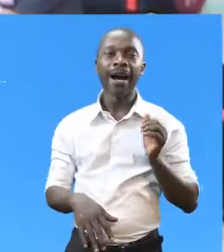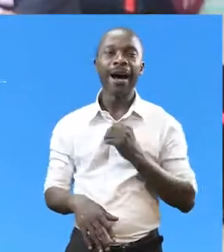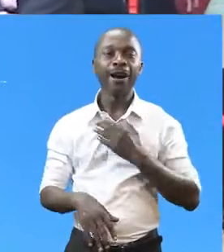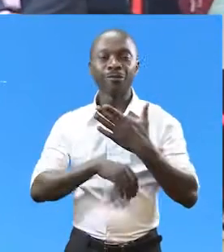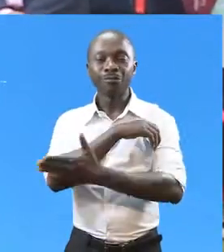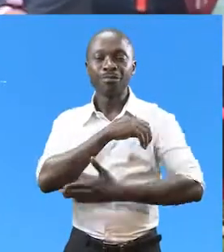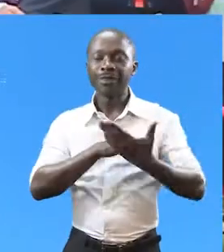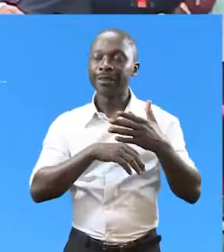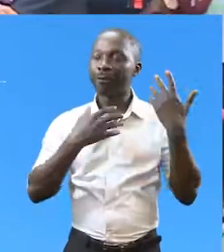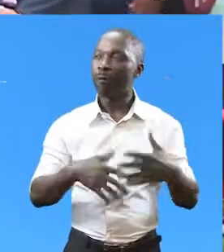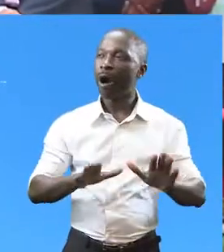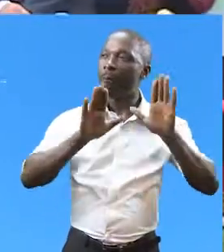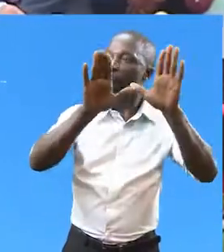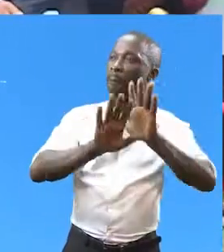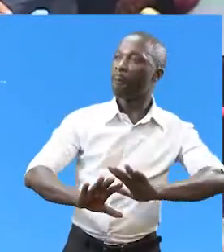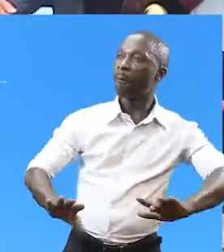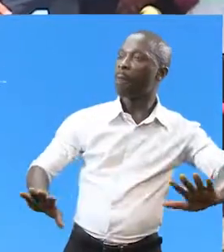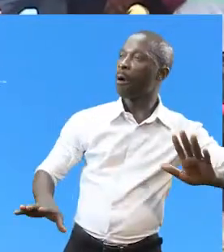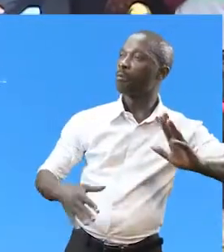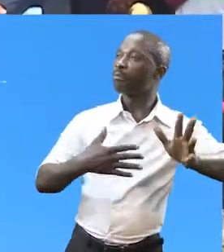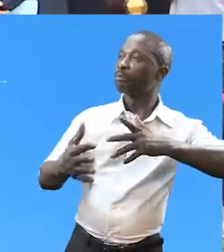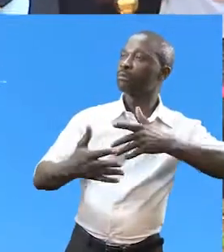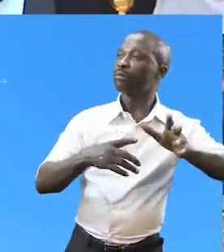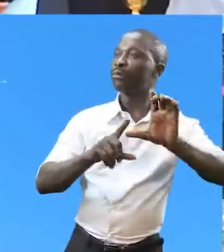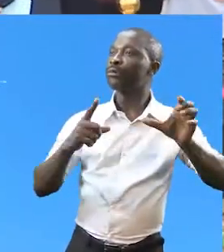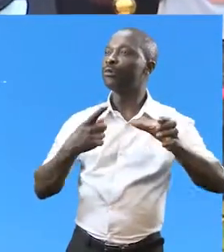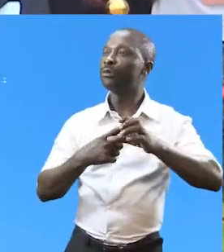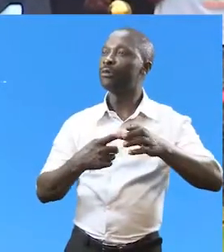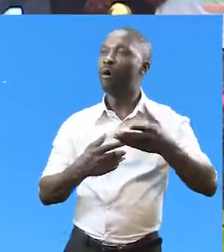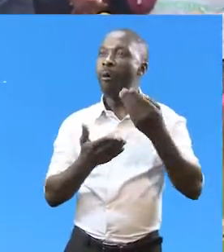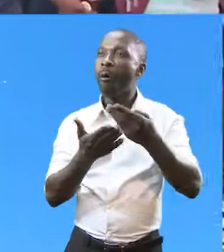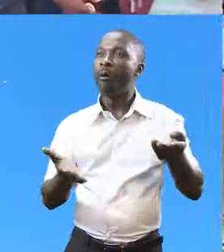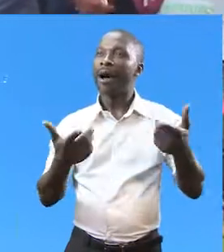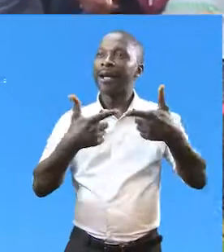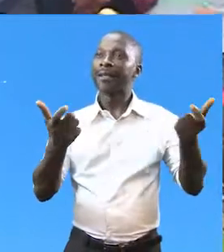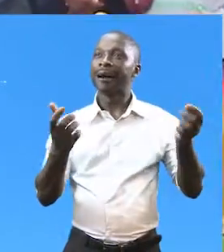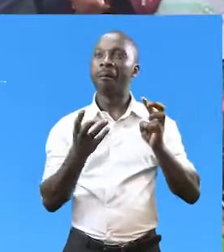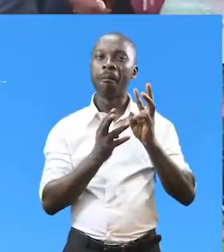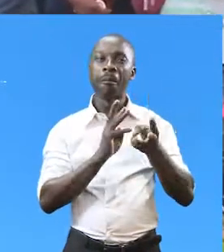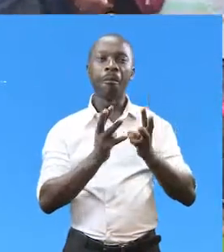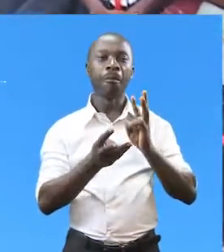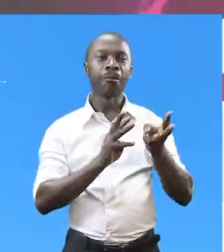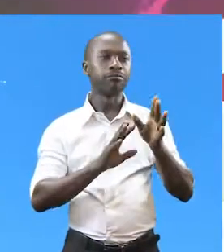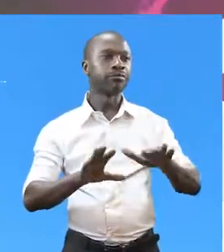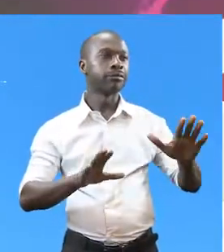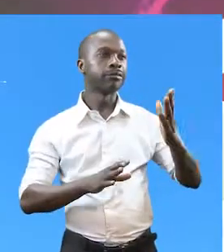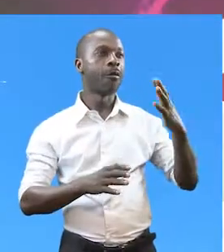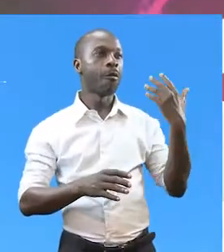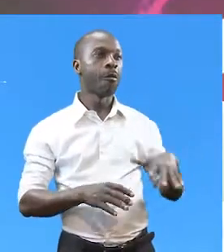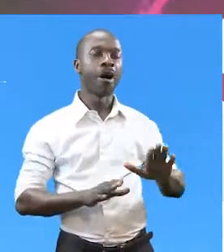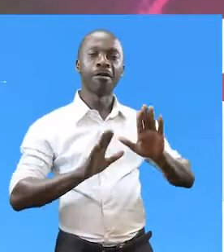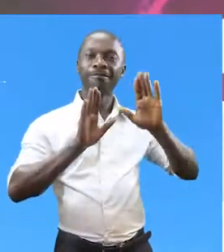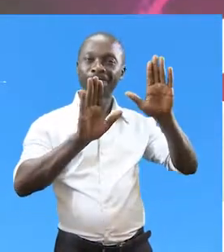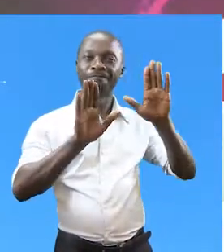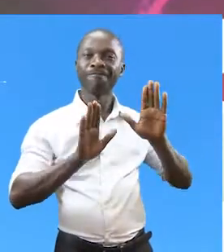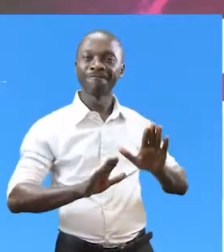diversités ethniques, culturelles, écologiques, géographiques et j'en passe. Madame,